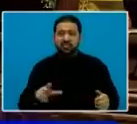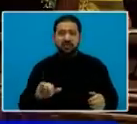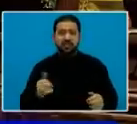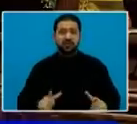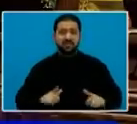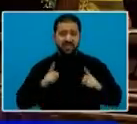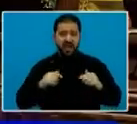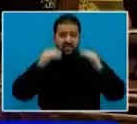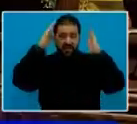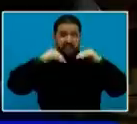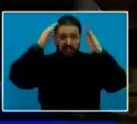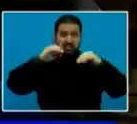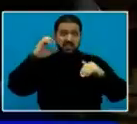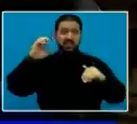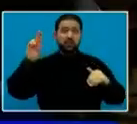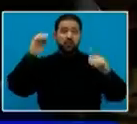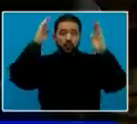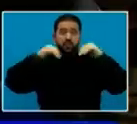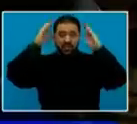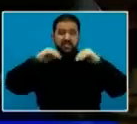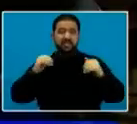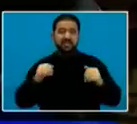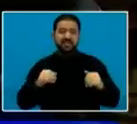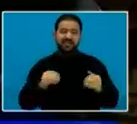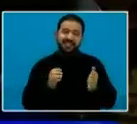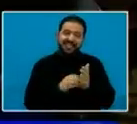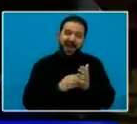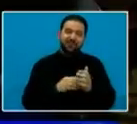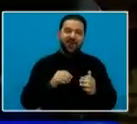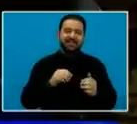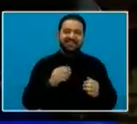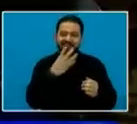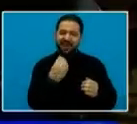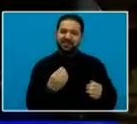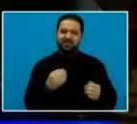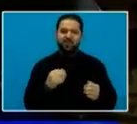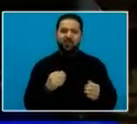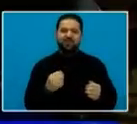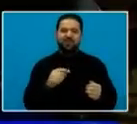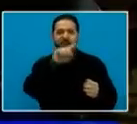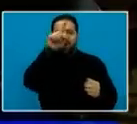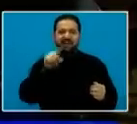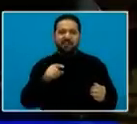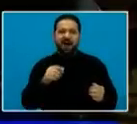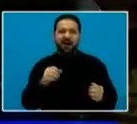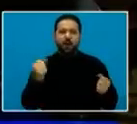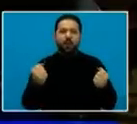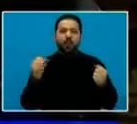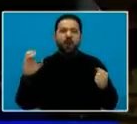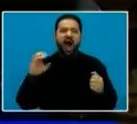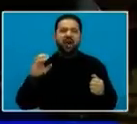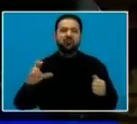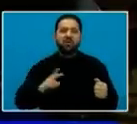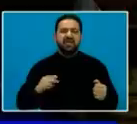realitate? Trebuie să vă răspund cu o întrebare. Curajul e ceva inventat? Nu. Curajul duhovnicesc nu este